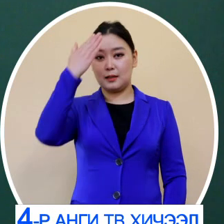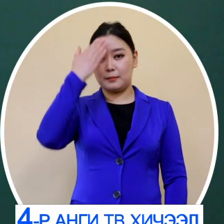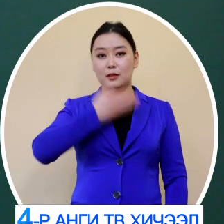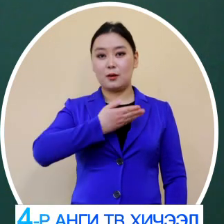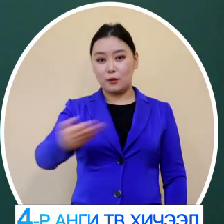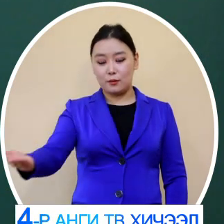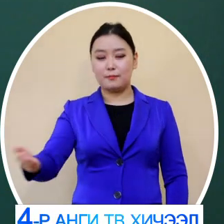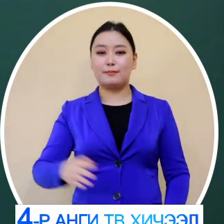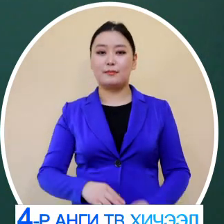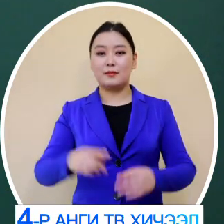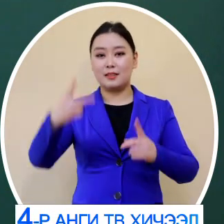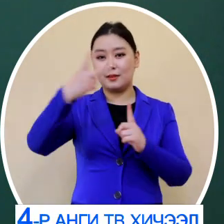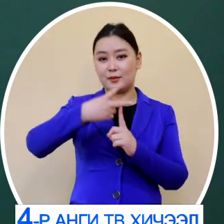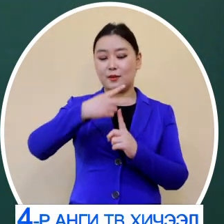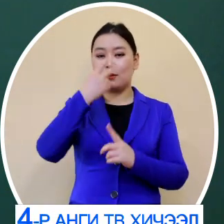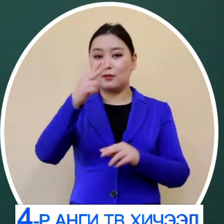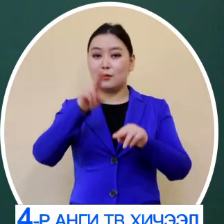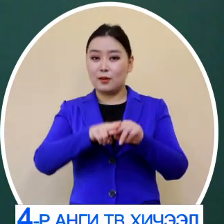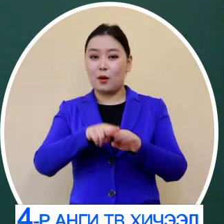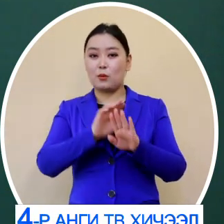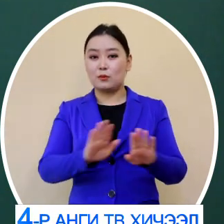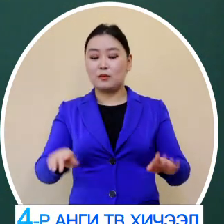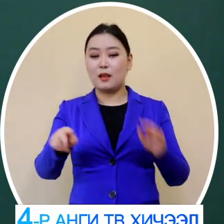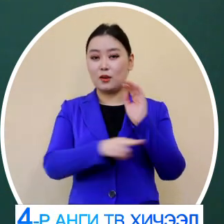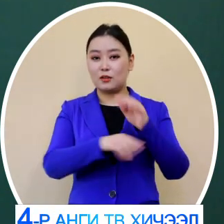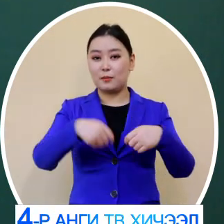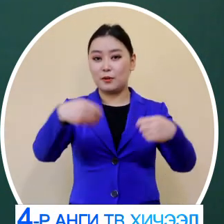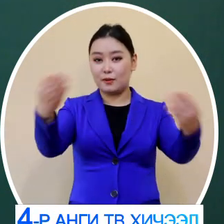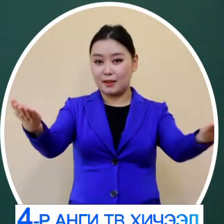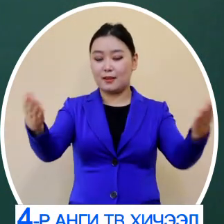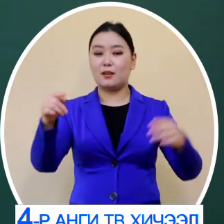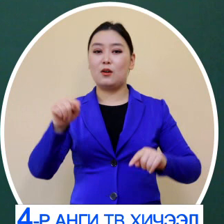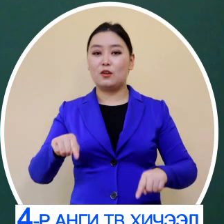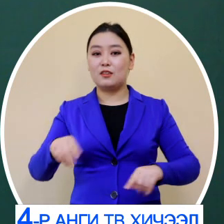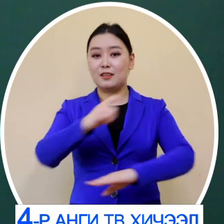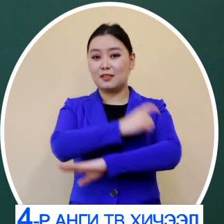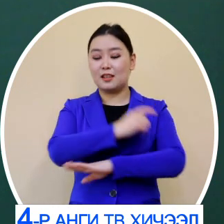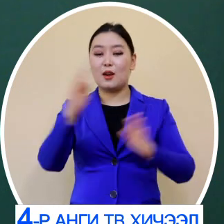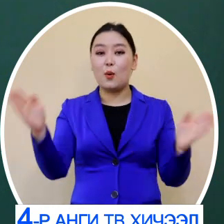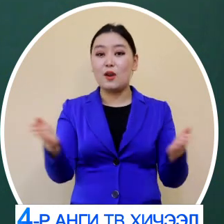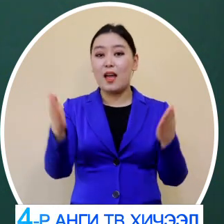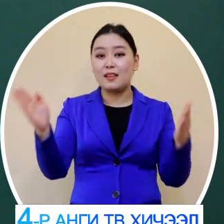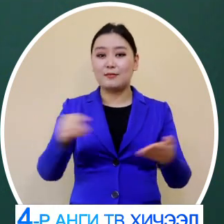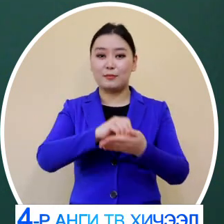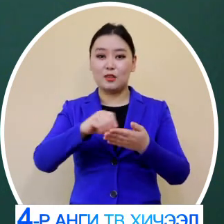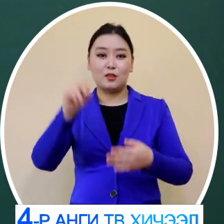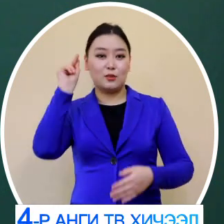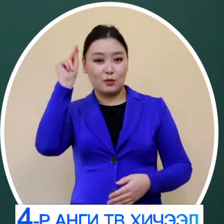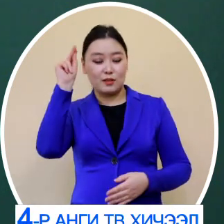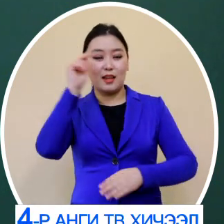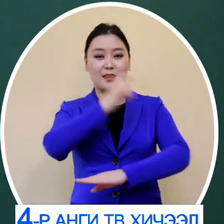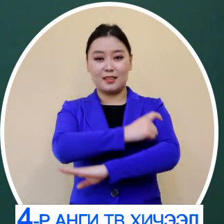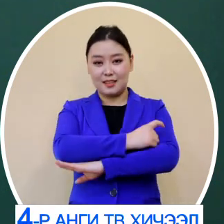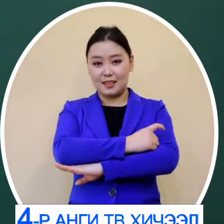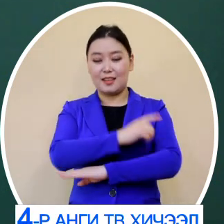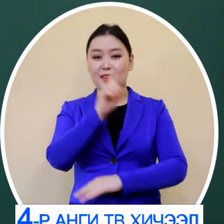Сайн байцгаана уу? За телевиз үзэн суугаа хүүхдүүдэд энэ өдрийн мэндийг хүргэе. За өнөөдрийн хичээлээрээ бид уриалга бичиж сурцгаая гэсэн цоврал